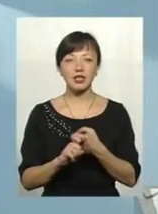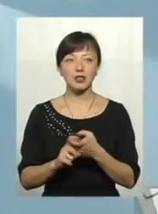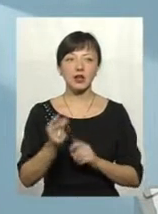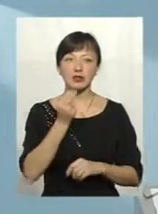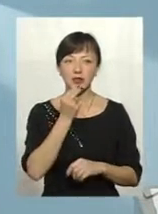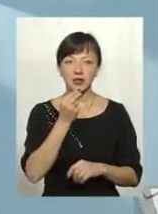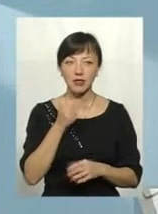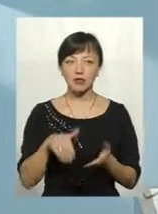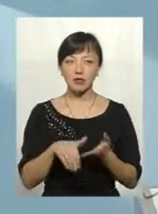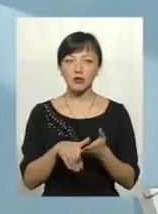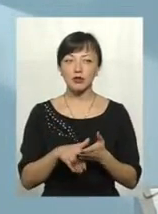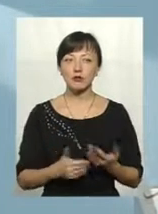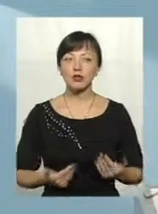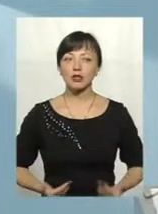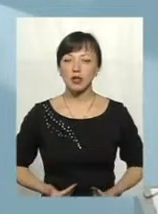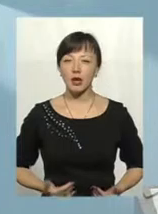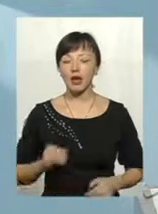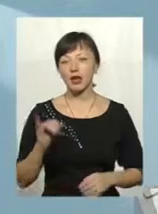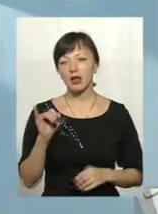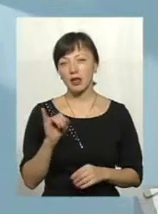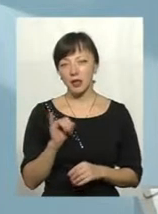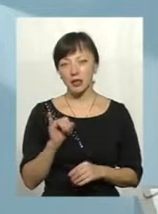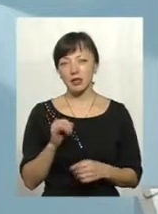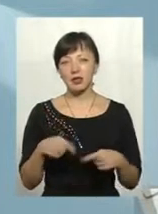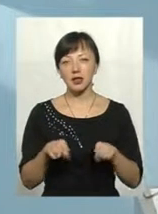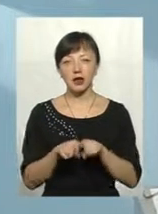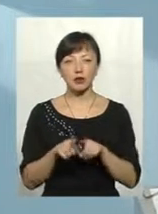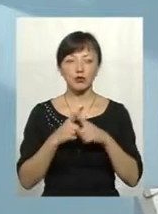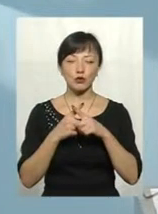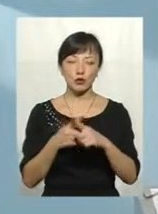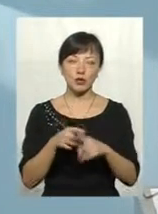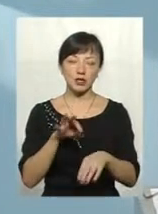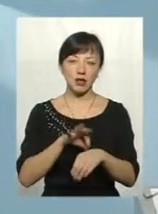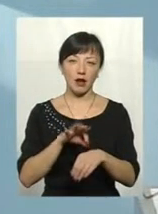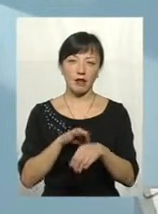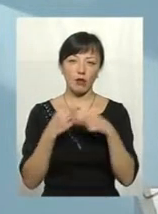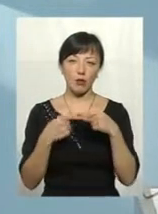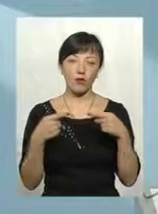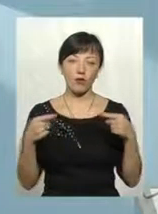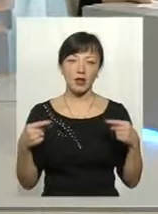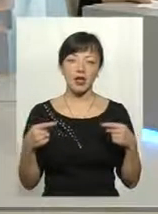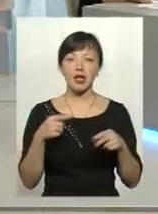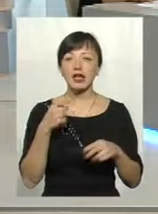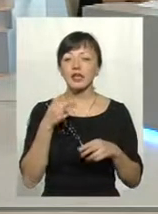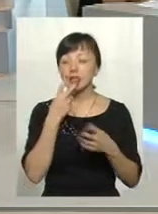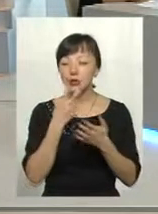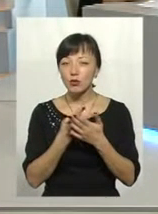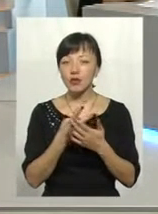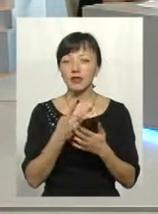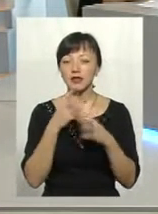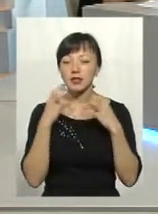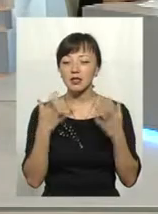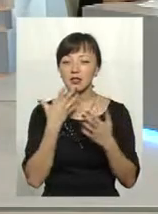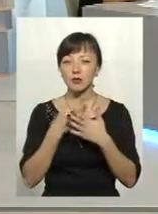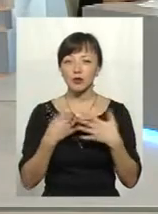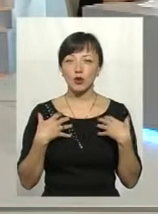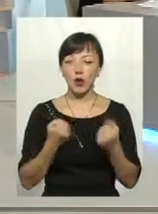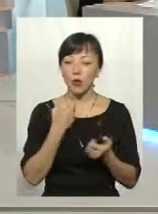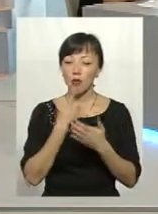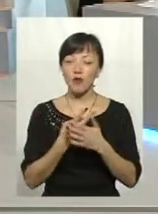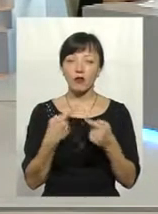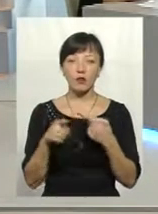це спосіб життя і також супутність захворювання. Слідкувати за своїм здоров'ям. Якщо є прояви якихось